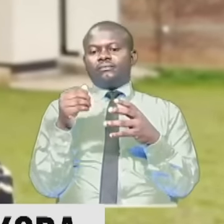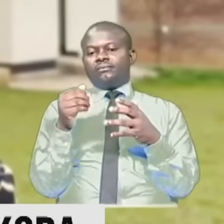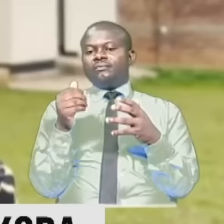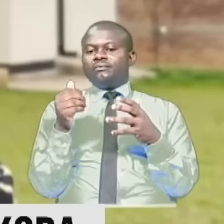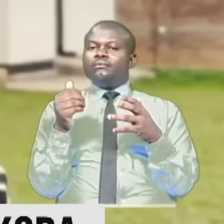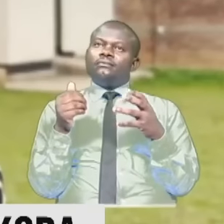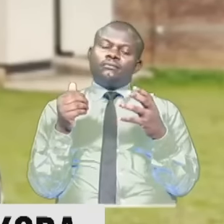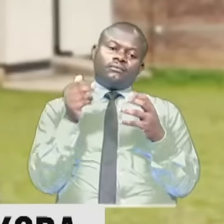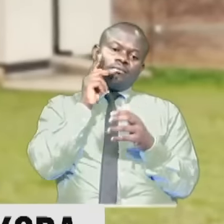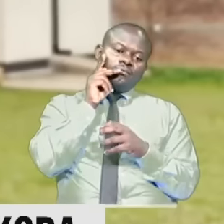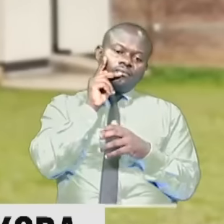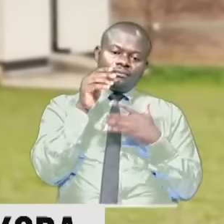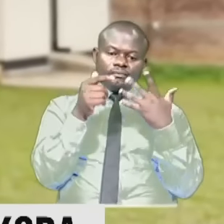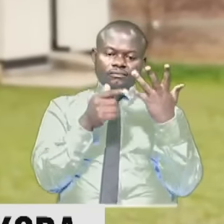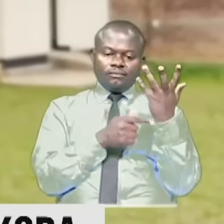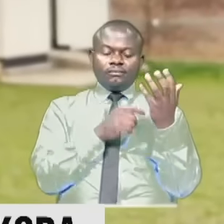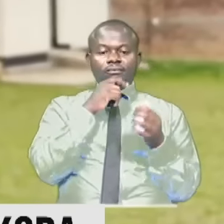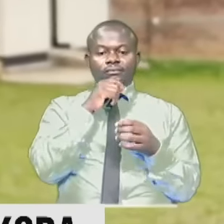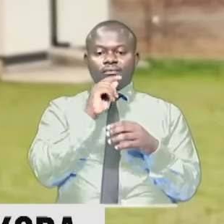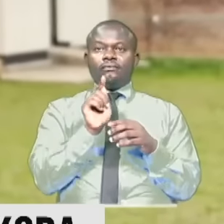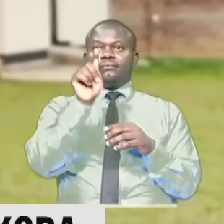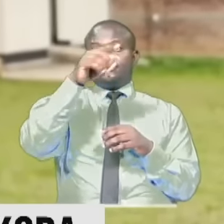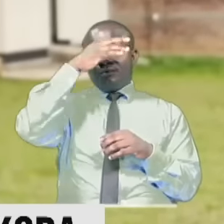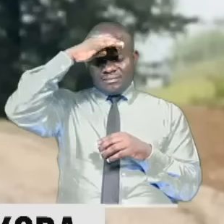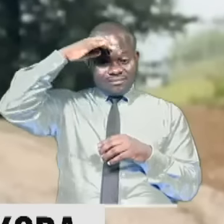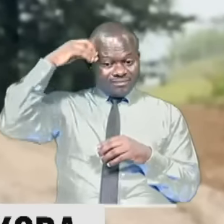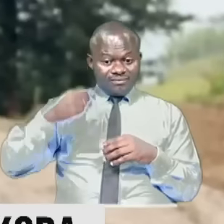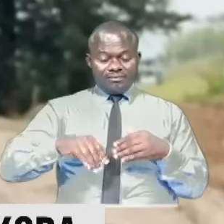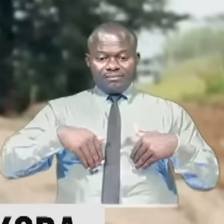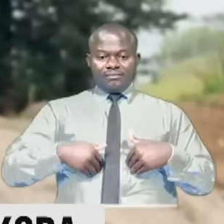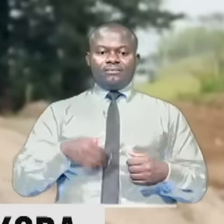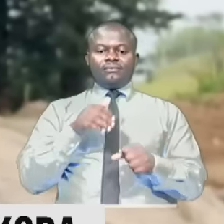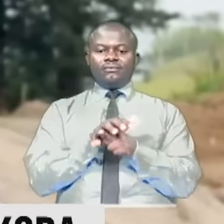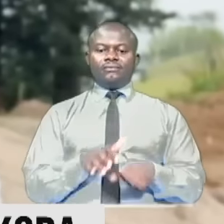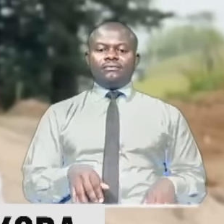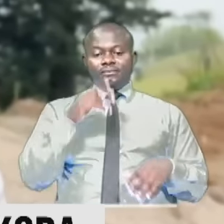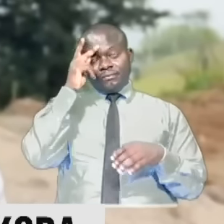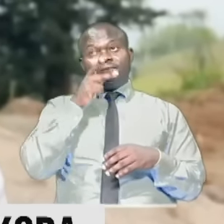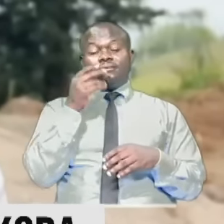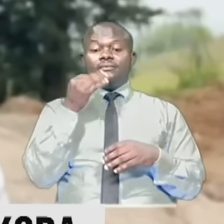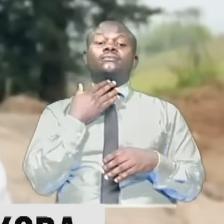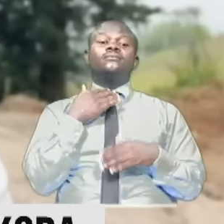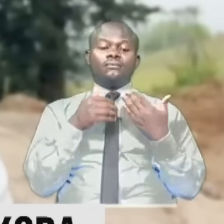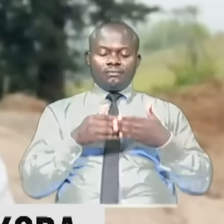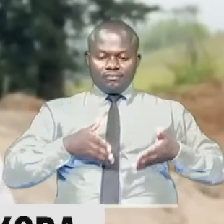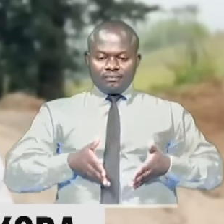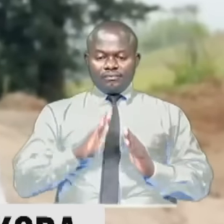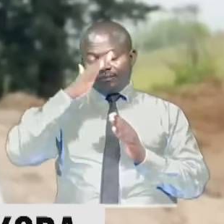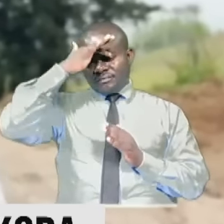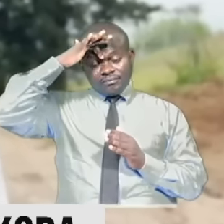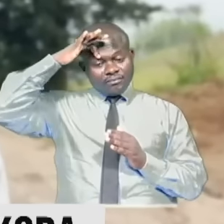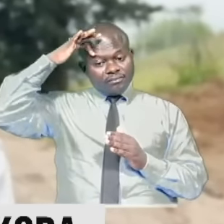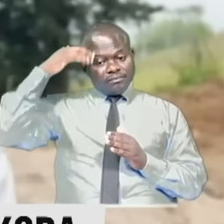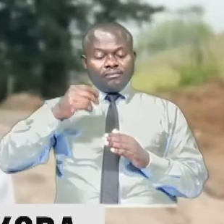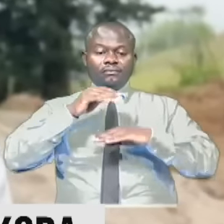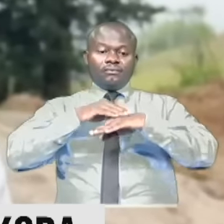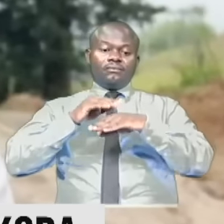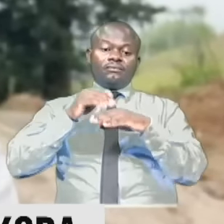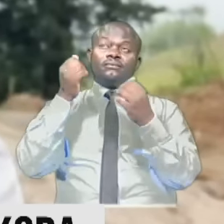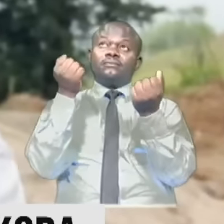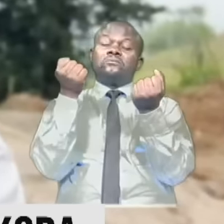za kinyarwanda abagabo bakagerayo bavunitse cyane. Umubyeyi yashaka kubyara byabaga ari imvune guhamagara